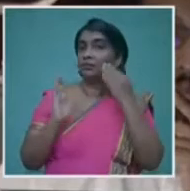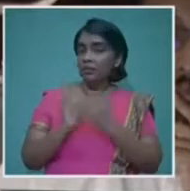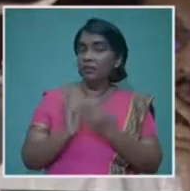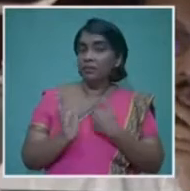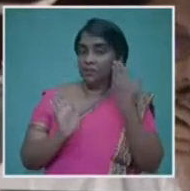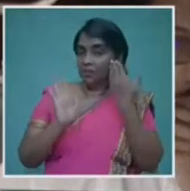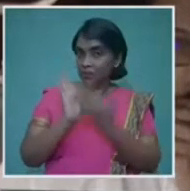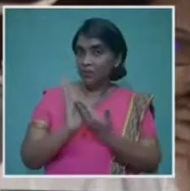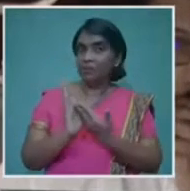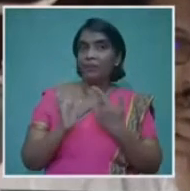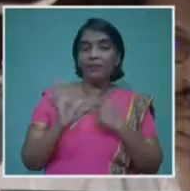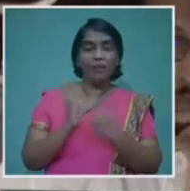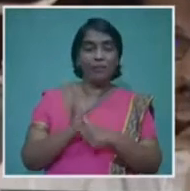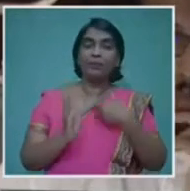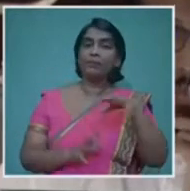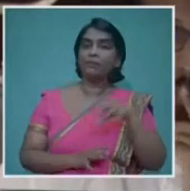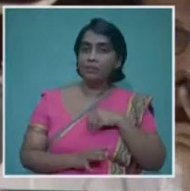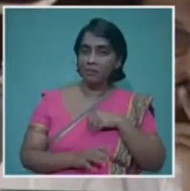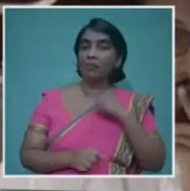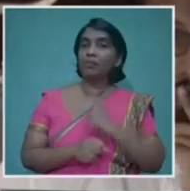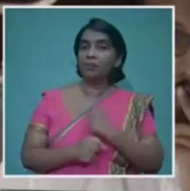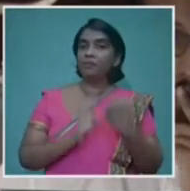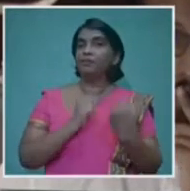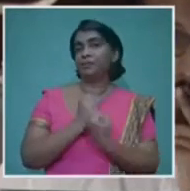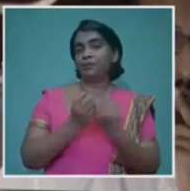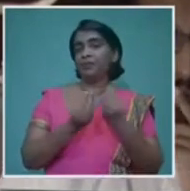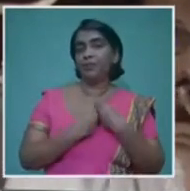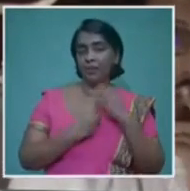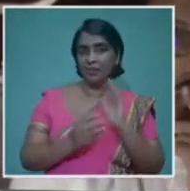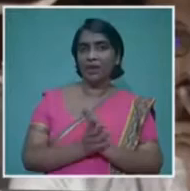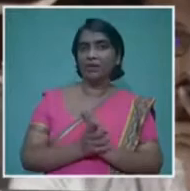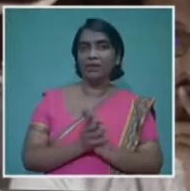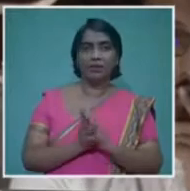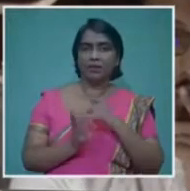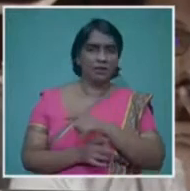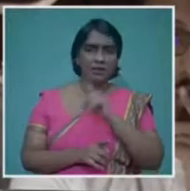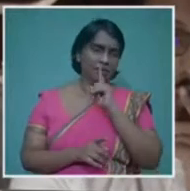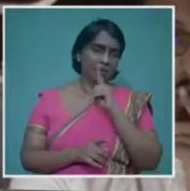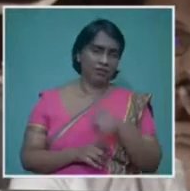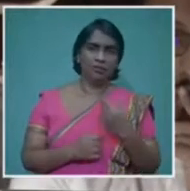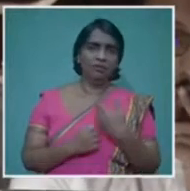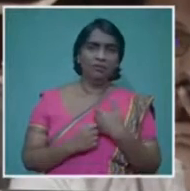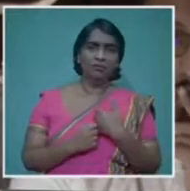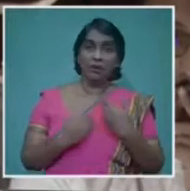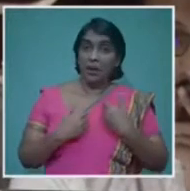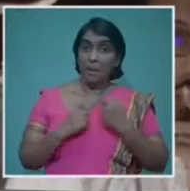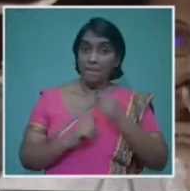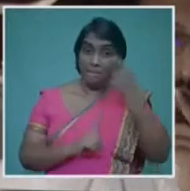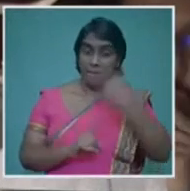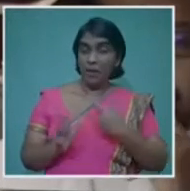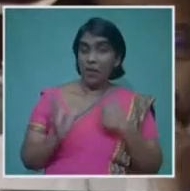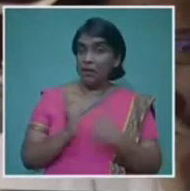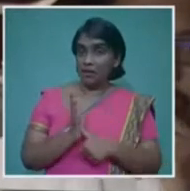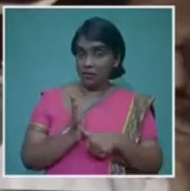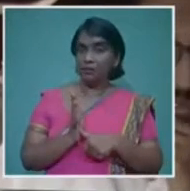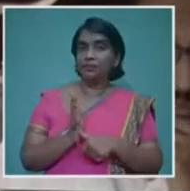මම ඉදිරිපත් කරපු පුද්ගලික 50 කටුම්පත පිළි අරගෙන ආණ්ඩුවෙත් සහයෝගය දෙනවා කියන කාරණය. එහෙම නැතුව කිසිම වෙලාවක ගරු නියෝජ්‍ය කතානායකතුමනි, මගේ පුද්ගලික 50 කටුම්පත